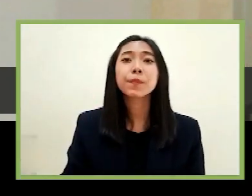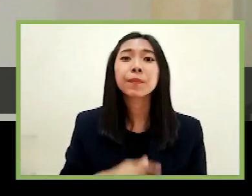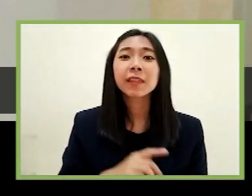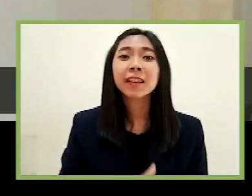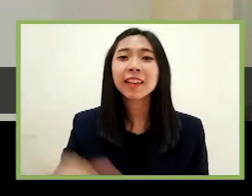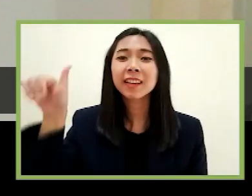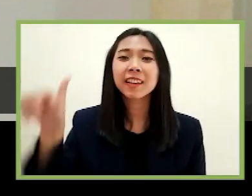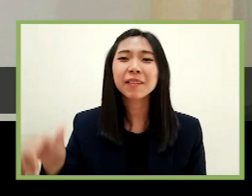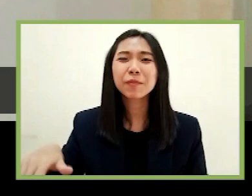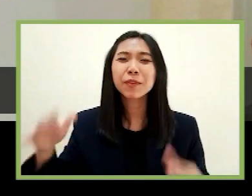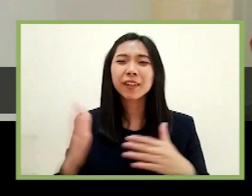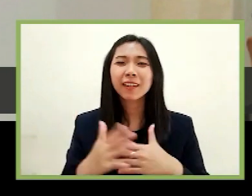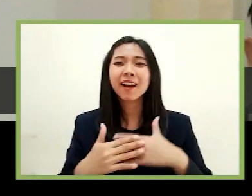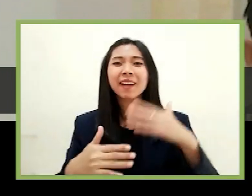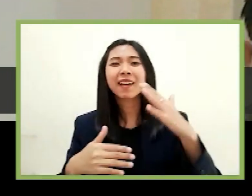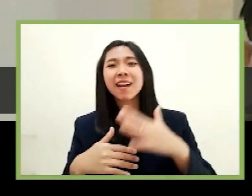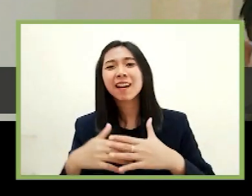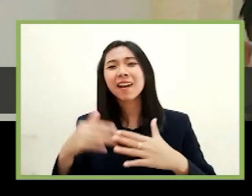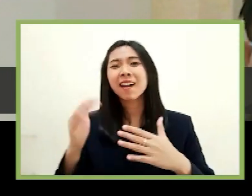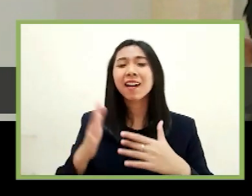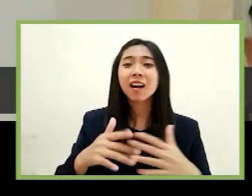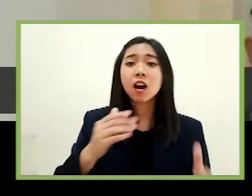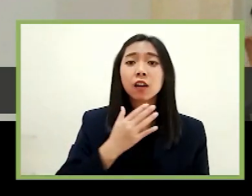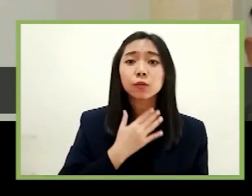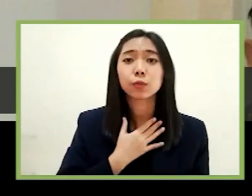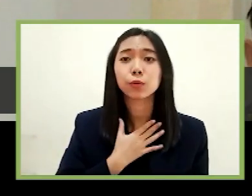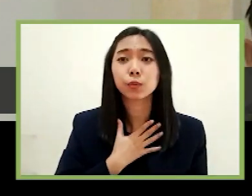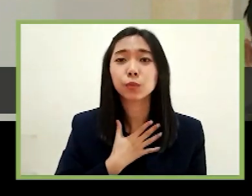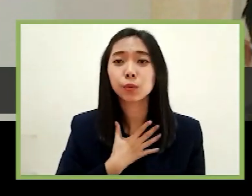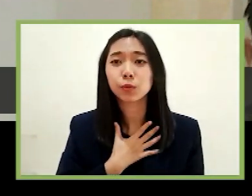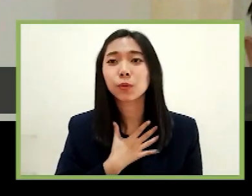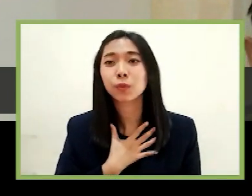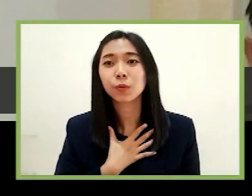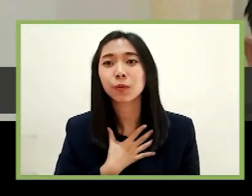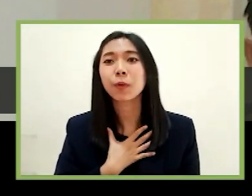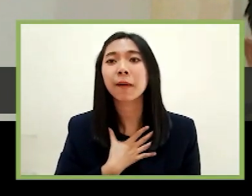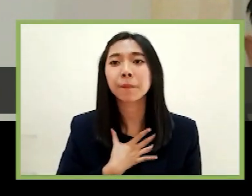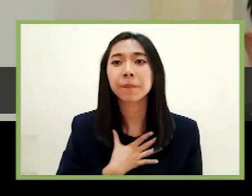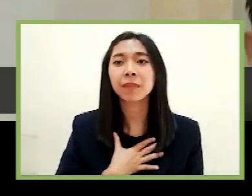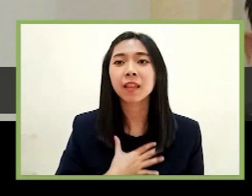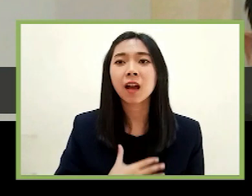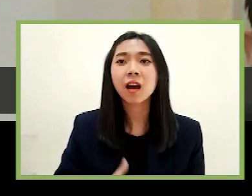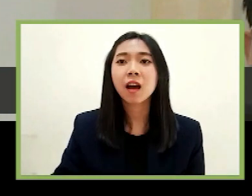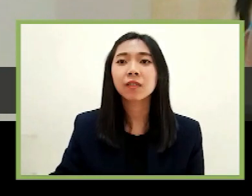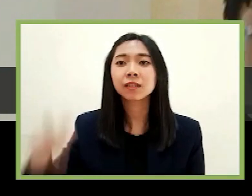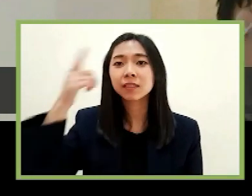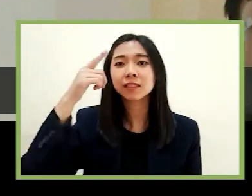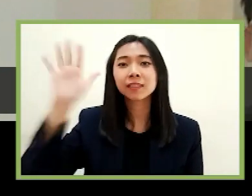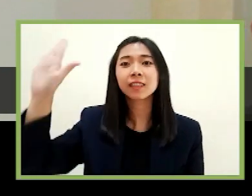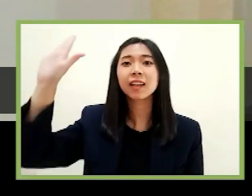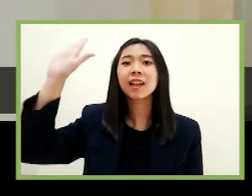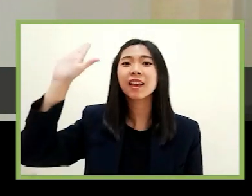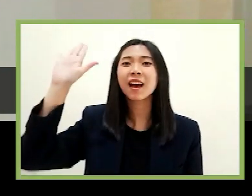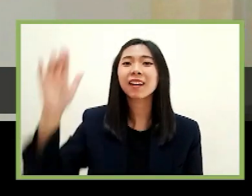yang hiberna Oku Hai begini kau